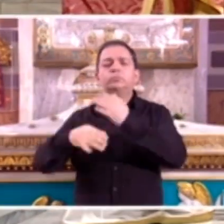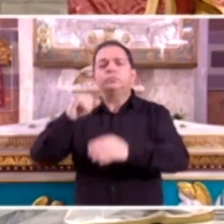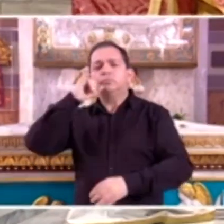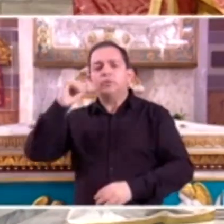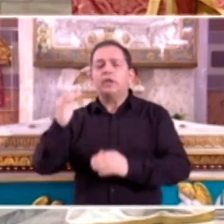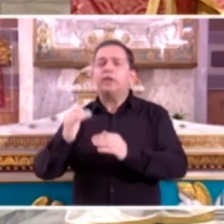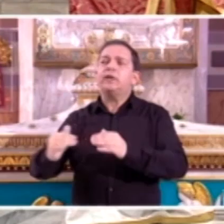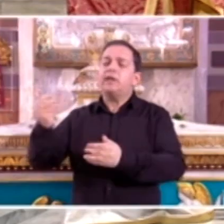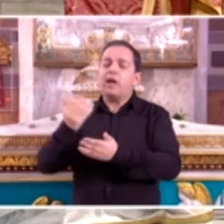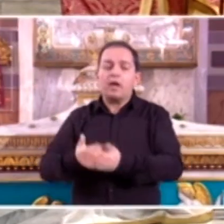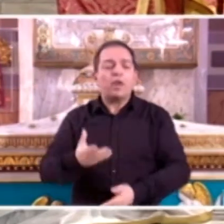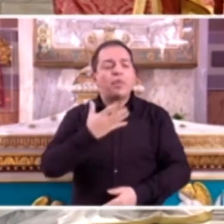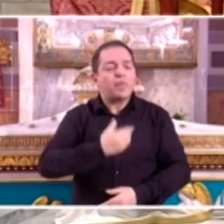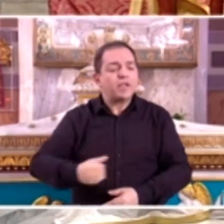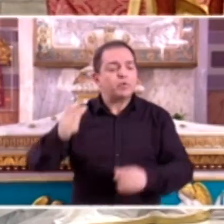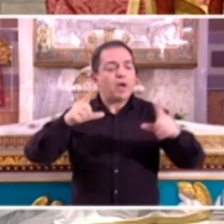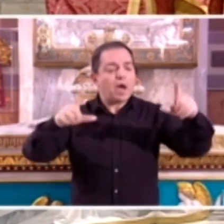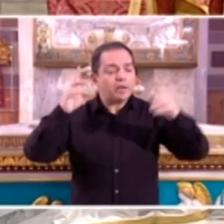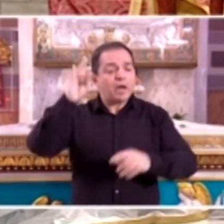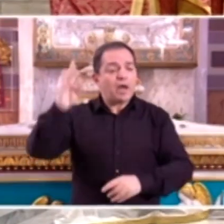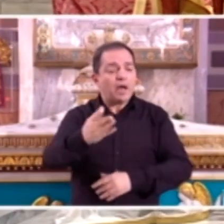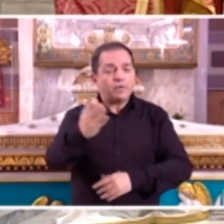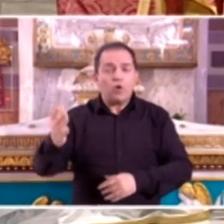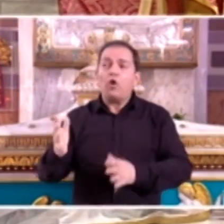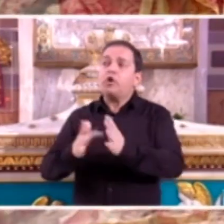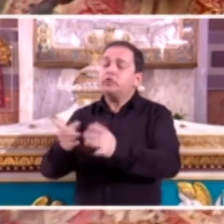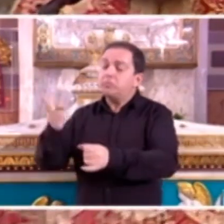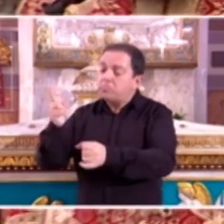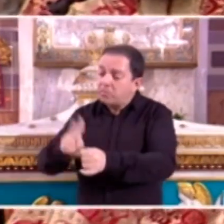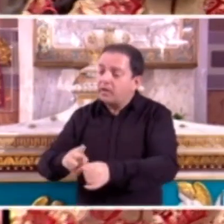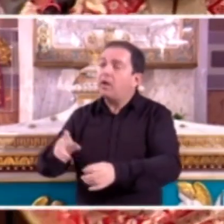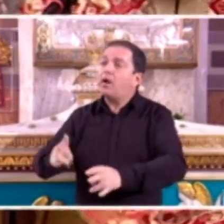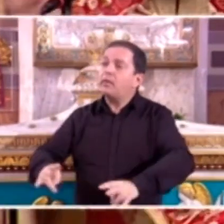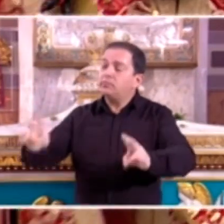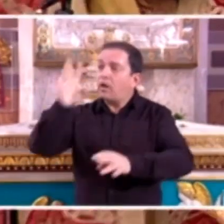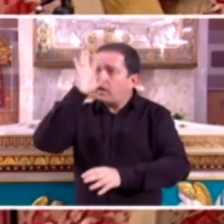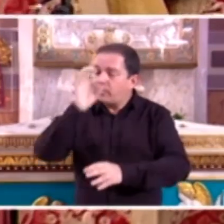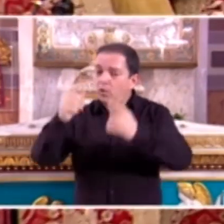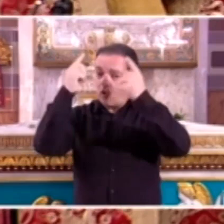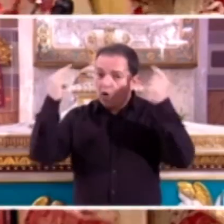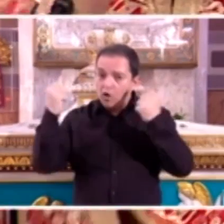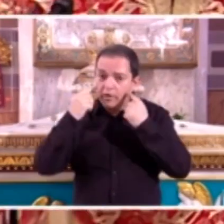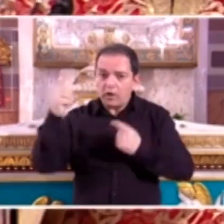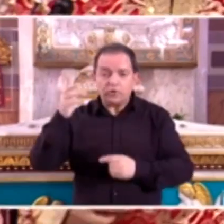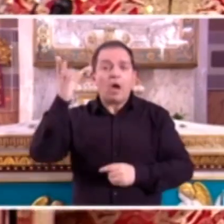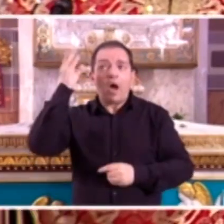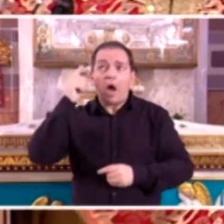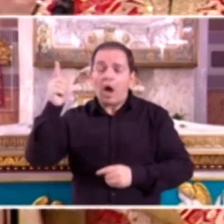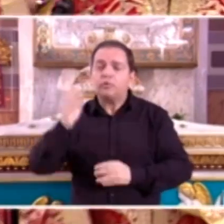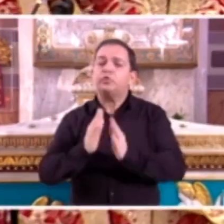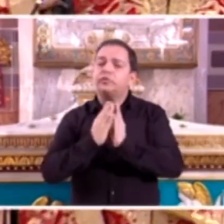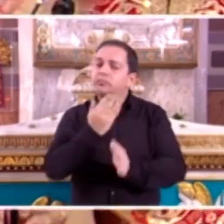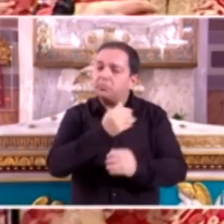Κύριε ελέησον, Κύριε ελέησον, Δέσποτα Άγιε, ευλόγησον. Ο Αναστάς εκ νεκρών Χριστός ο αληθινός Θεός ημών, τες πρεσβείες της Παναχράντου